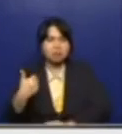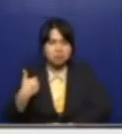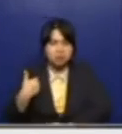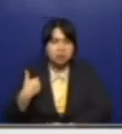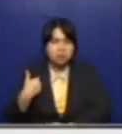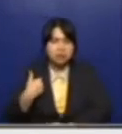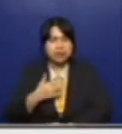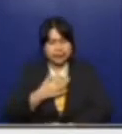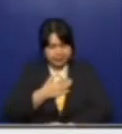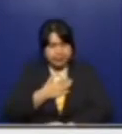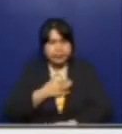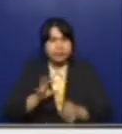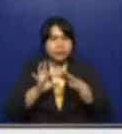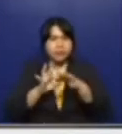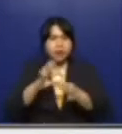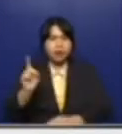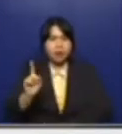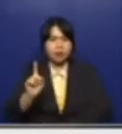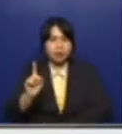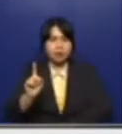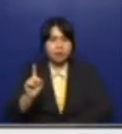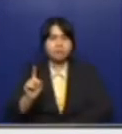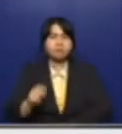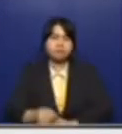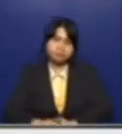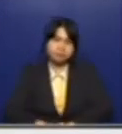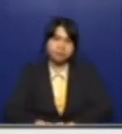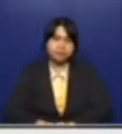ผมเป็นห่วงอะไรรู้ไหมครับท่านประธาน